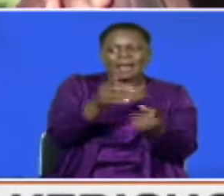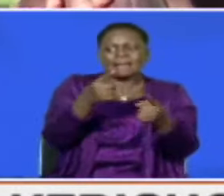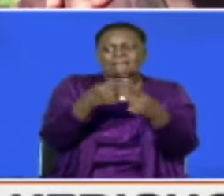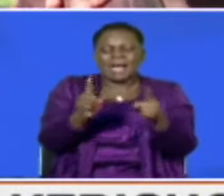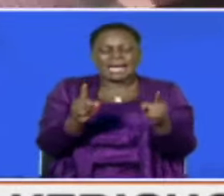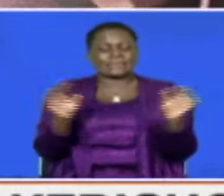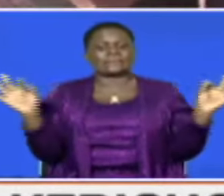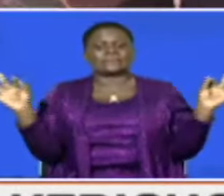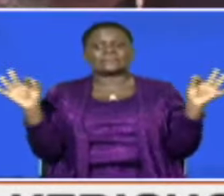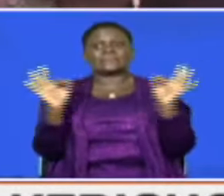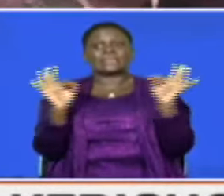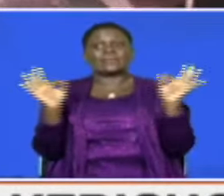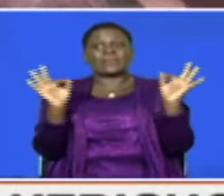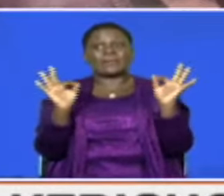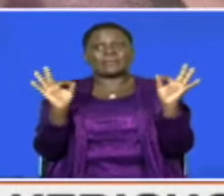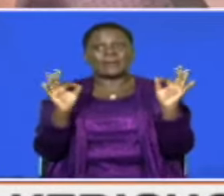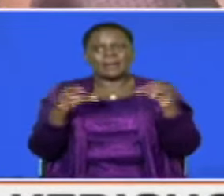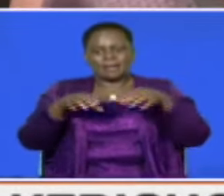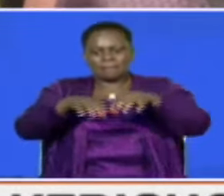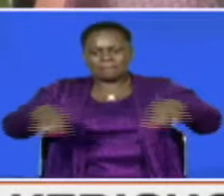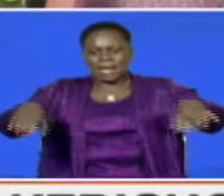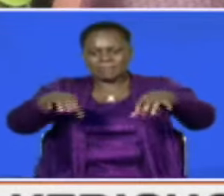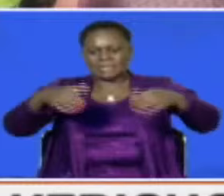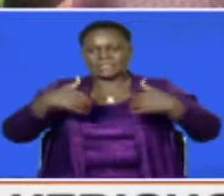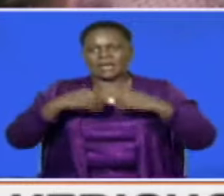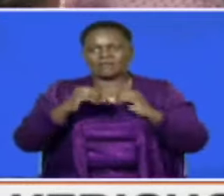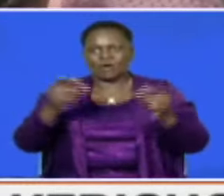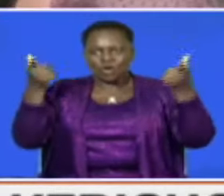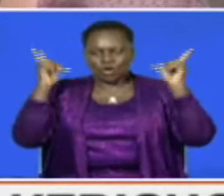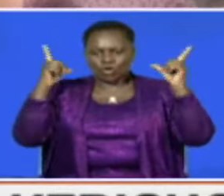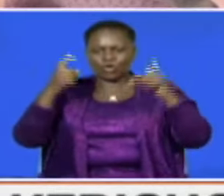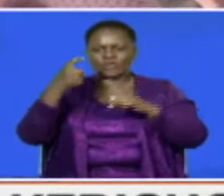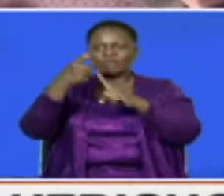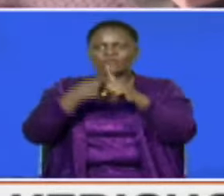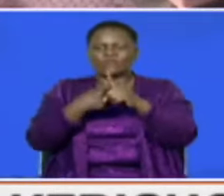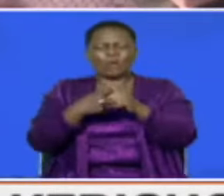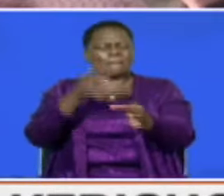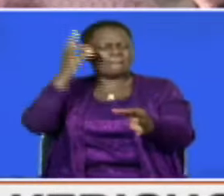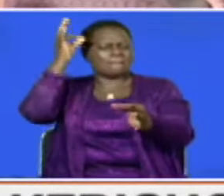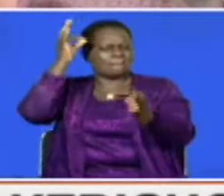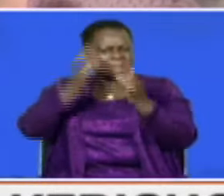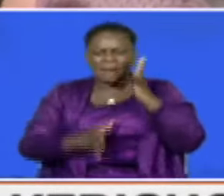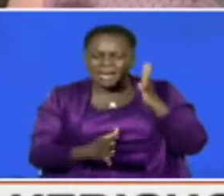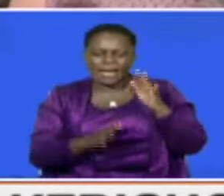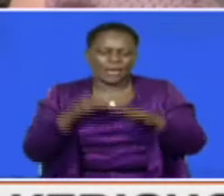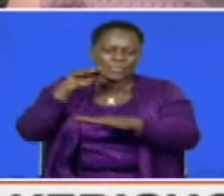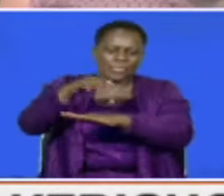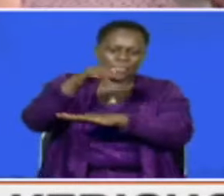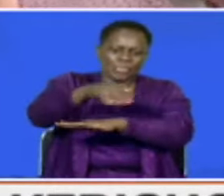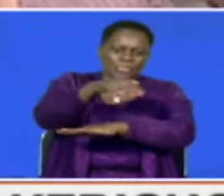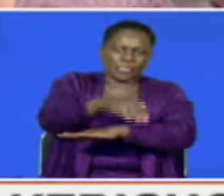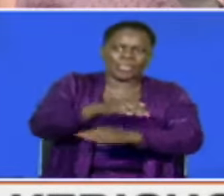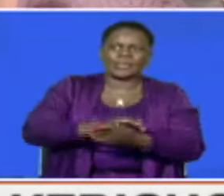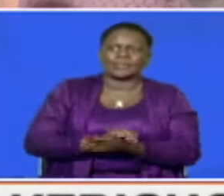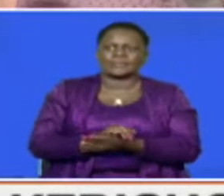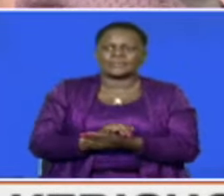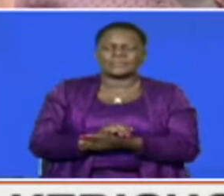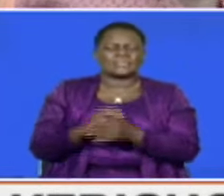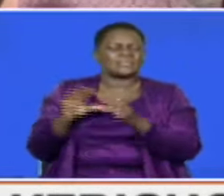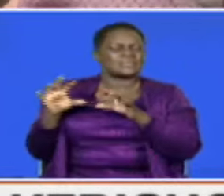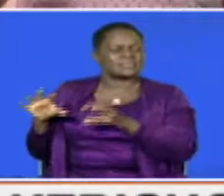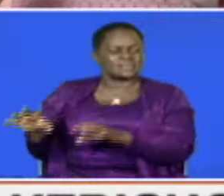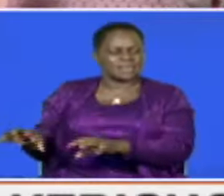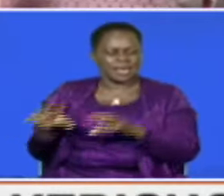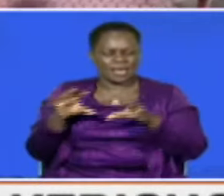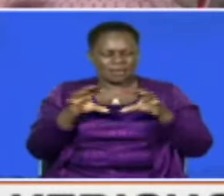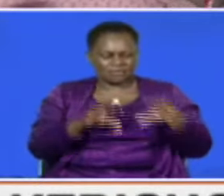tumekuwa tukishangaa. Hapa hakuna bumps na hilo malori zinatoka huku juu ikikuja na mbio sana zikiteremka huku chini. Tunaumia sana